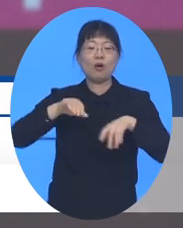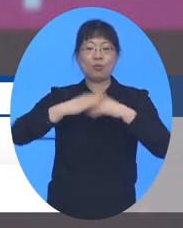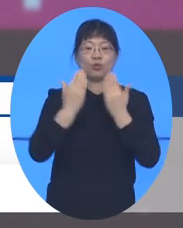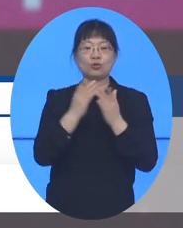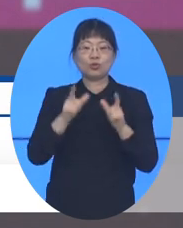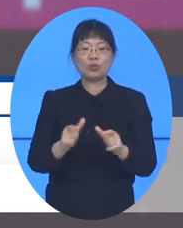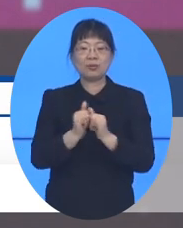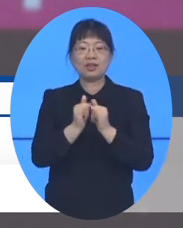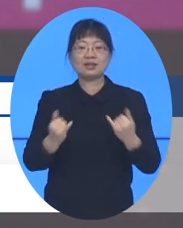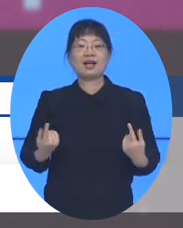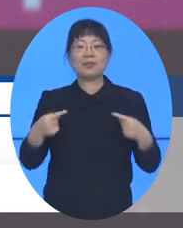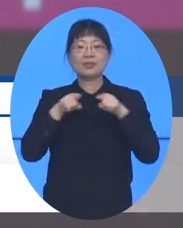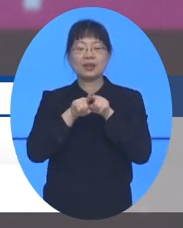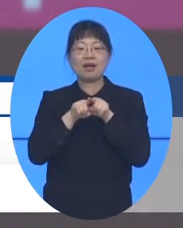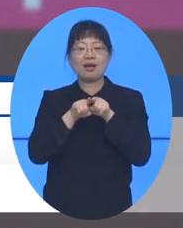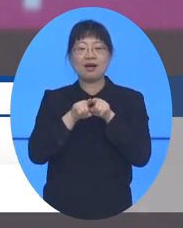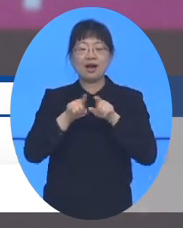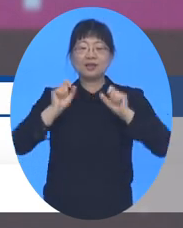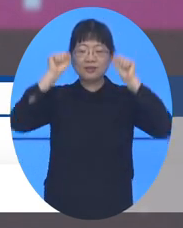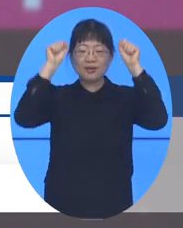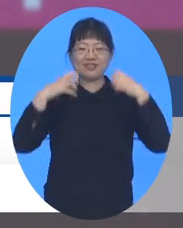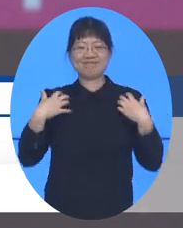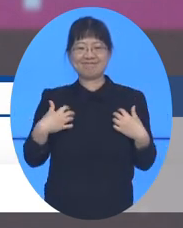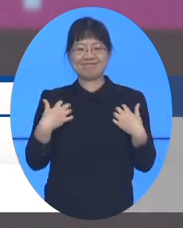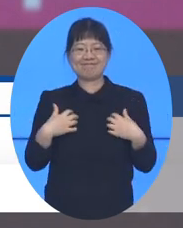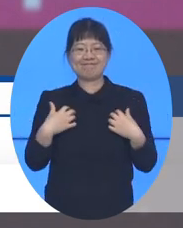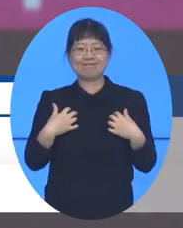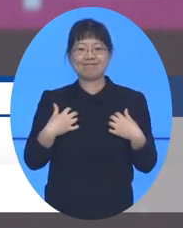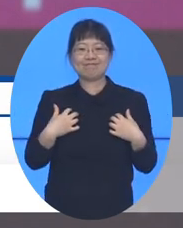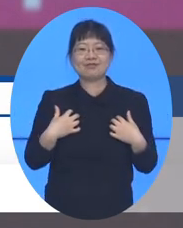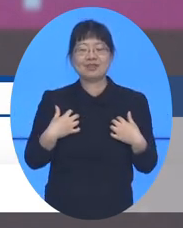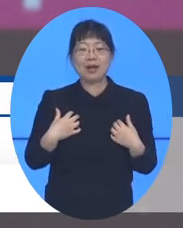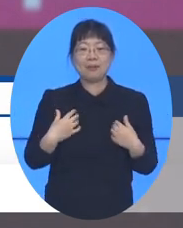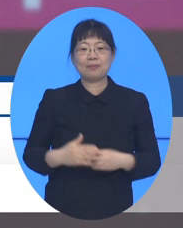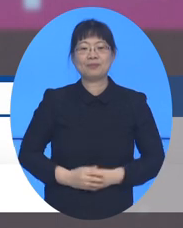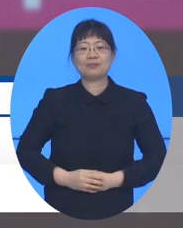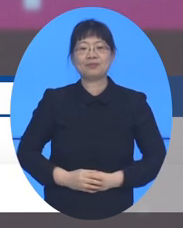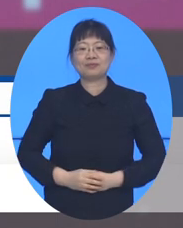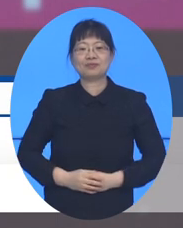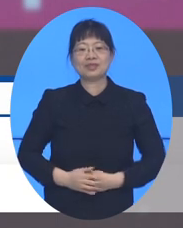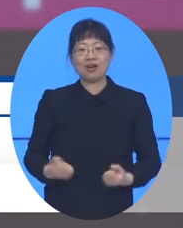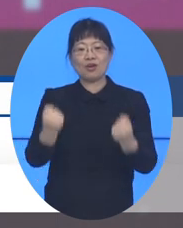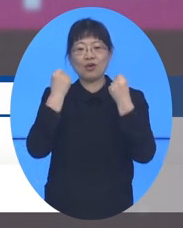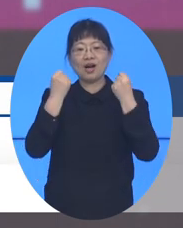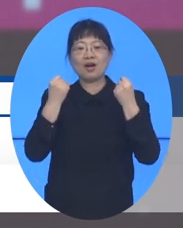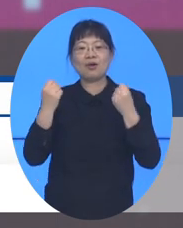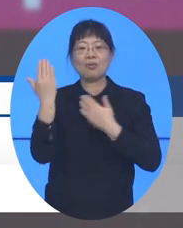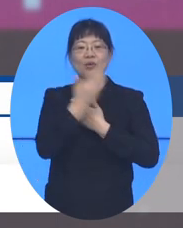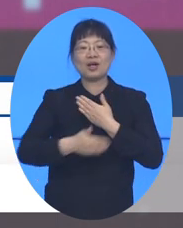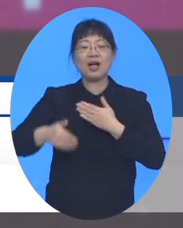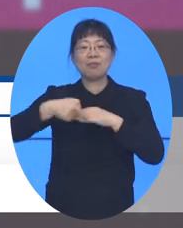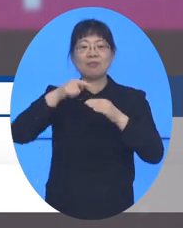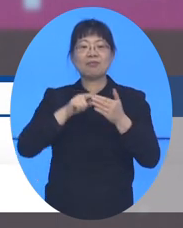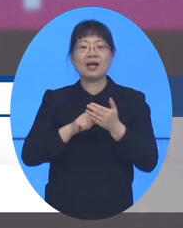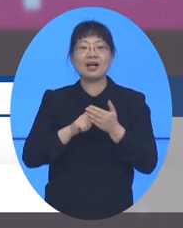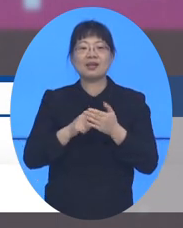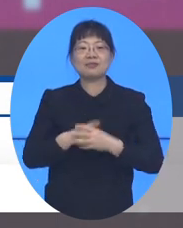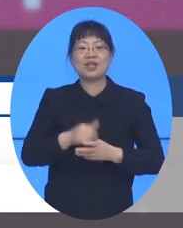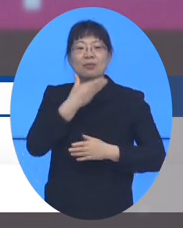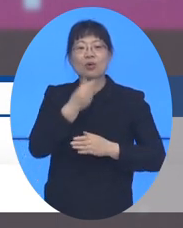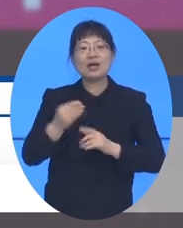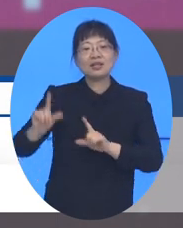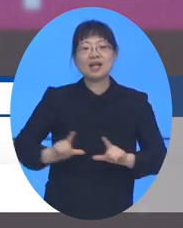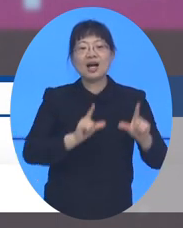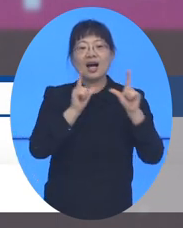도민들이 함께 스포츠를 즐기고 건전한 몸과 마음으로 행복한 생활을 영위하셨으면